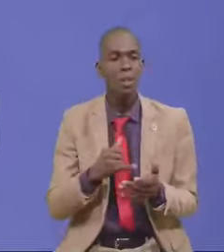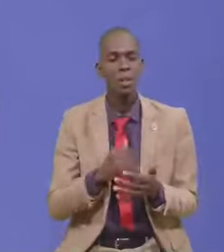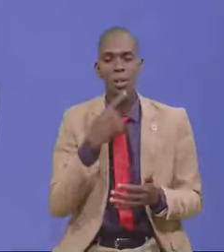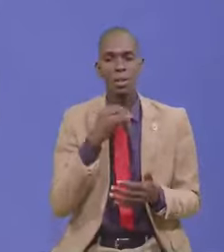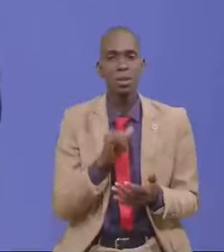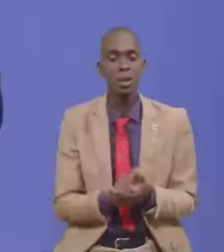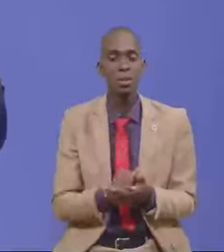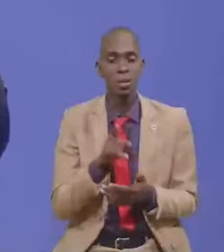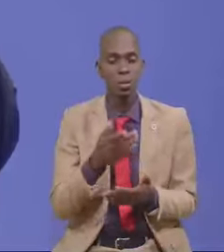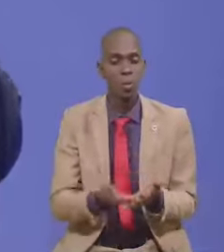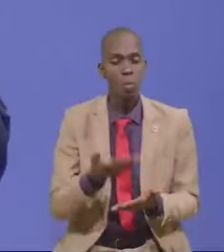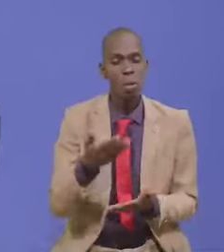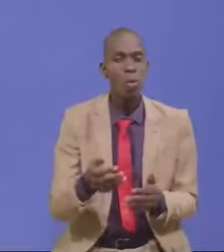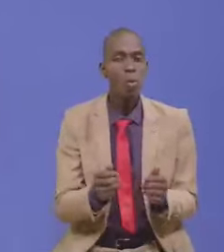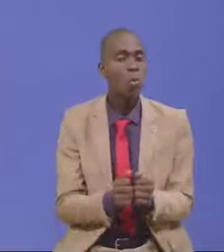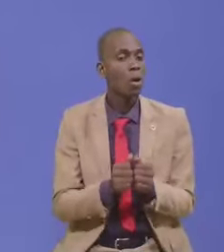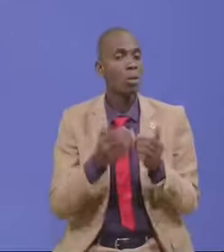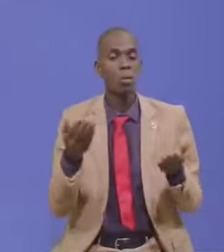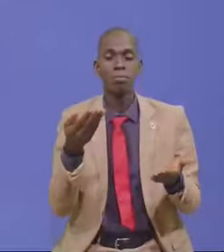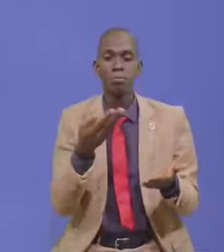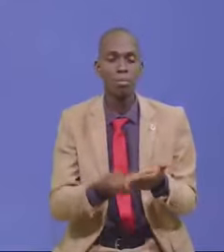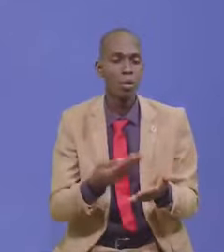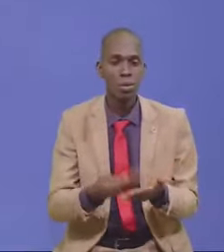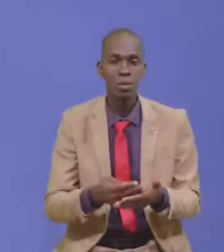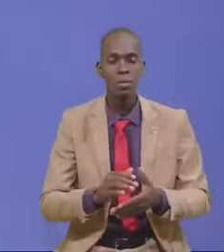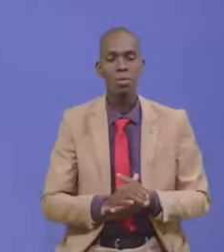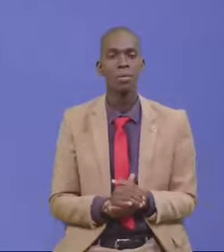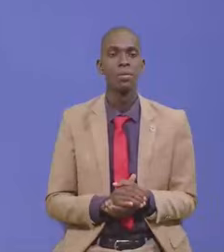Il dit, venez acheter sans argent.